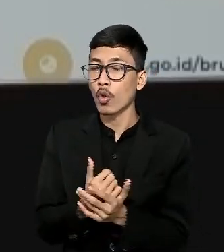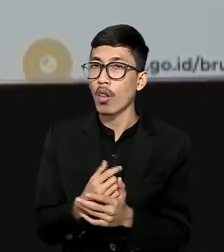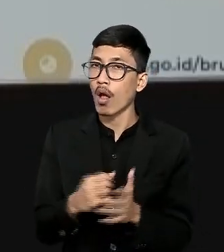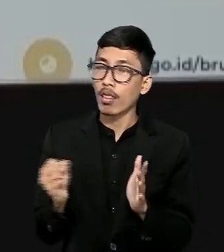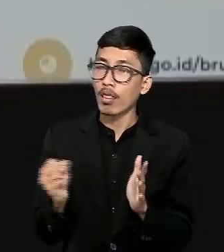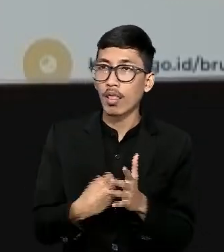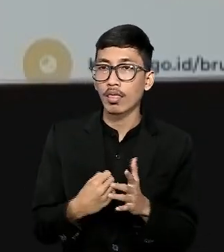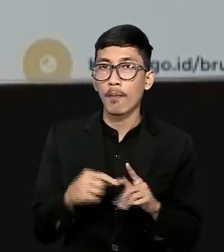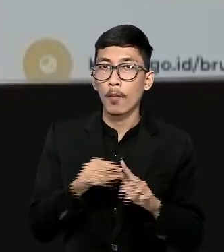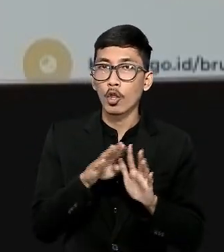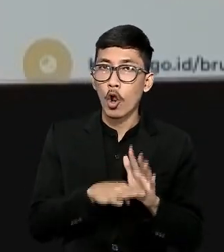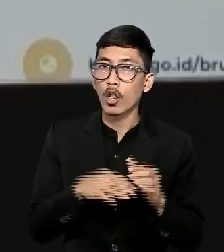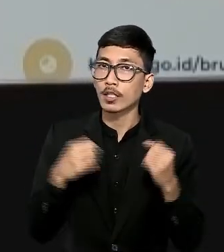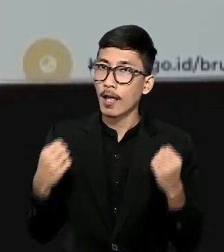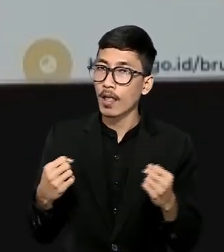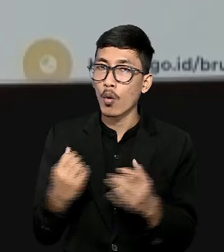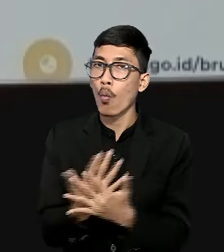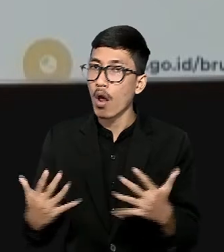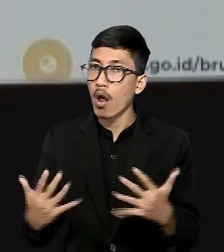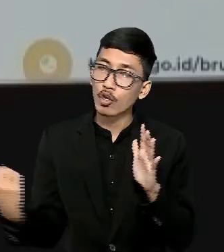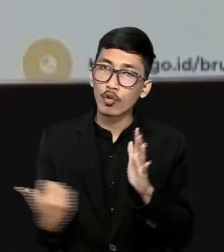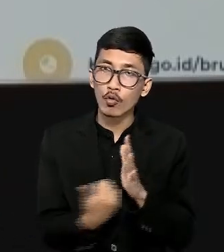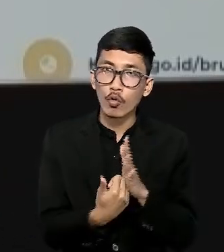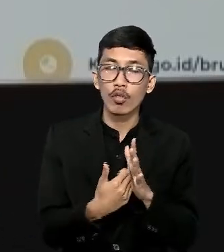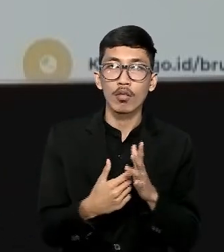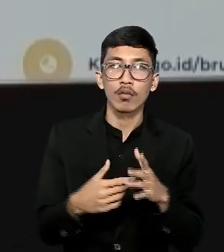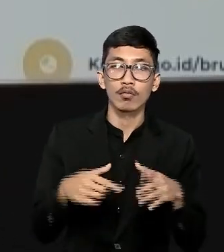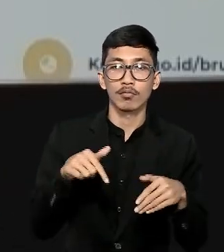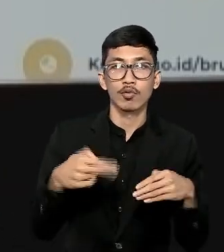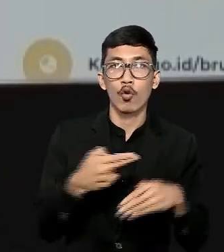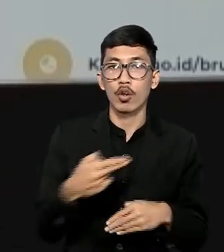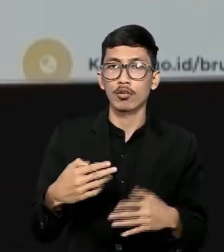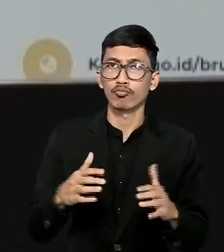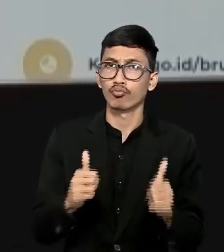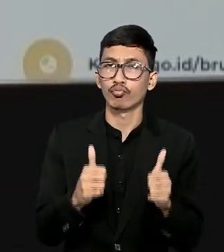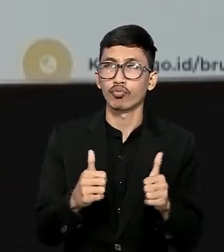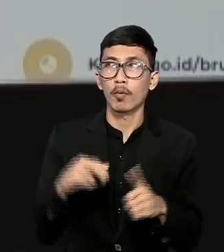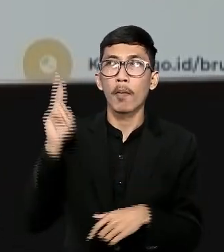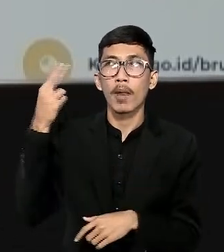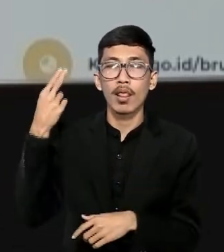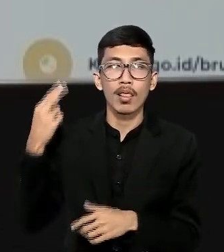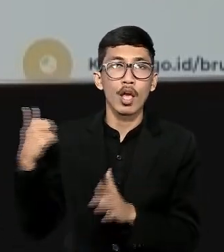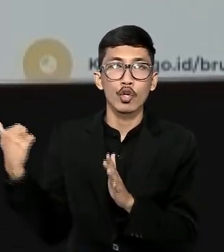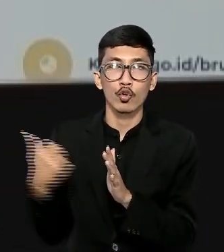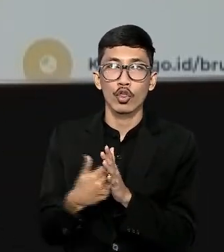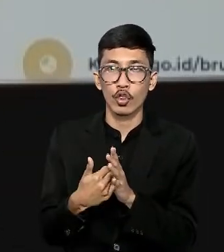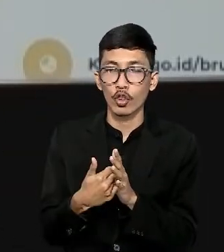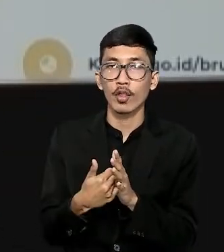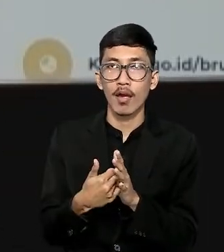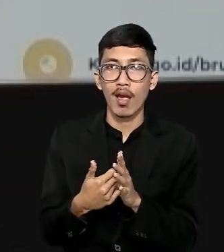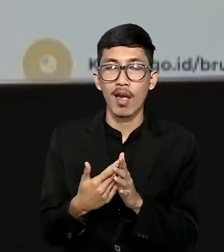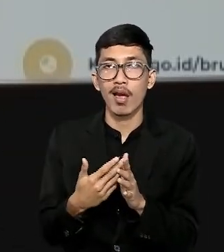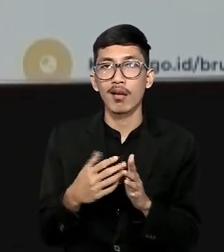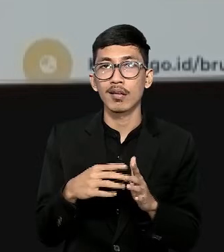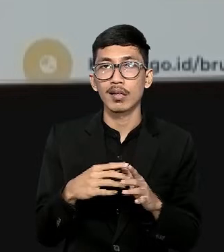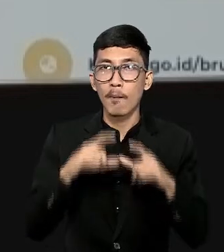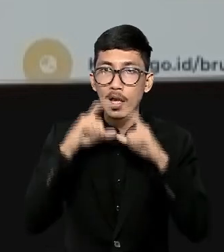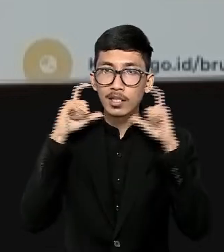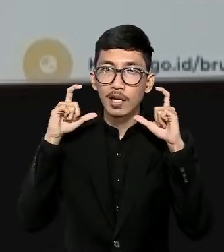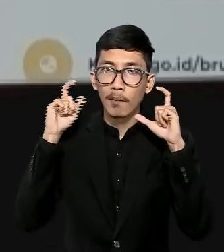lebih patuh lebih-lebih patuh menginap ini mengikuti himbauan pemerintah untuk selalu menggunakan